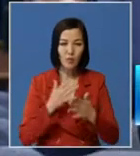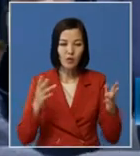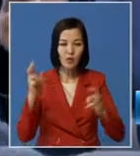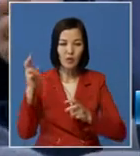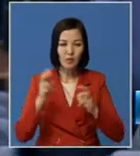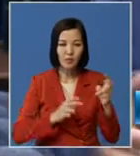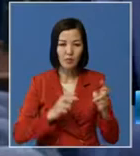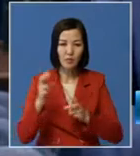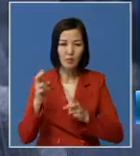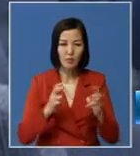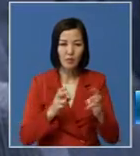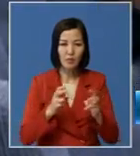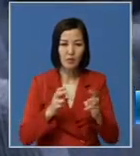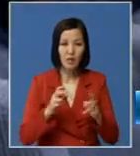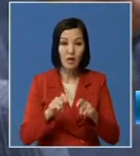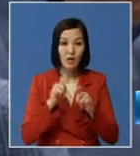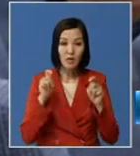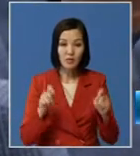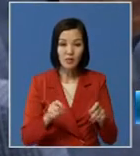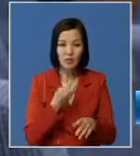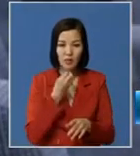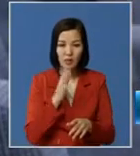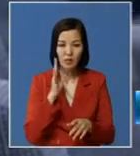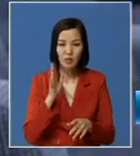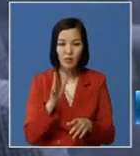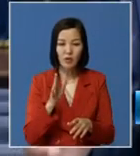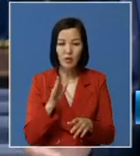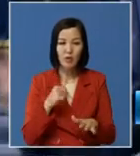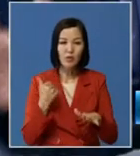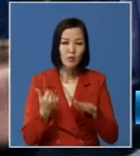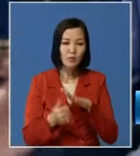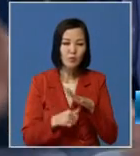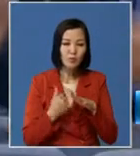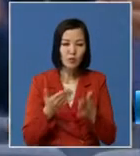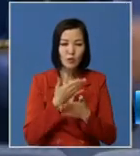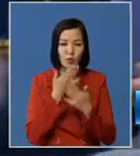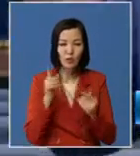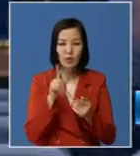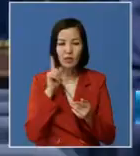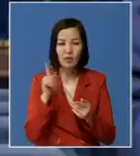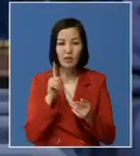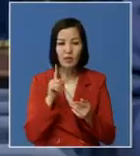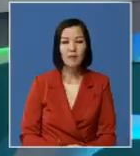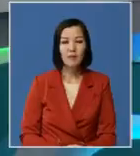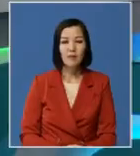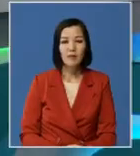зауыт осылардың маңында фабрикалар болса, менің түсінігімде сабылып жүрген жастар ауылдан қаладан ауылға келер.